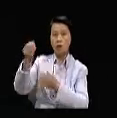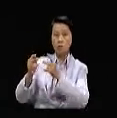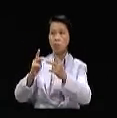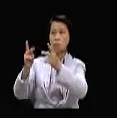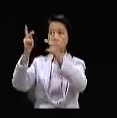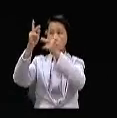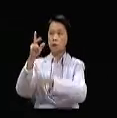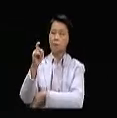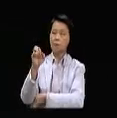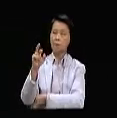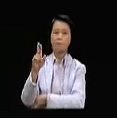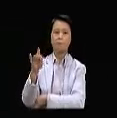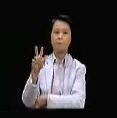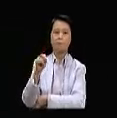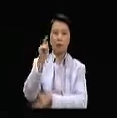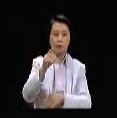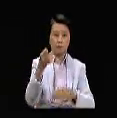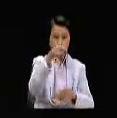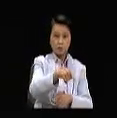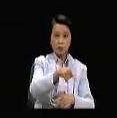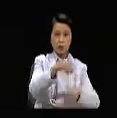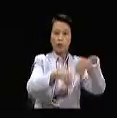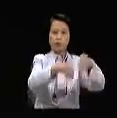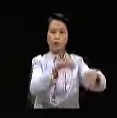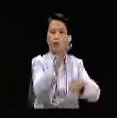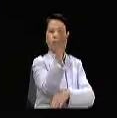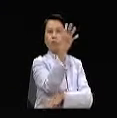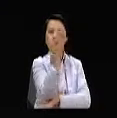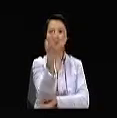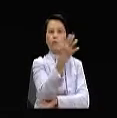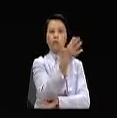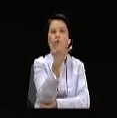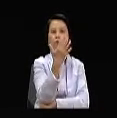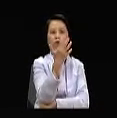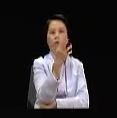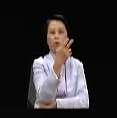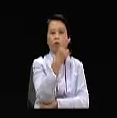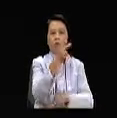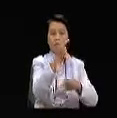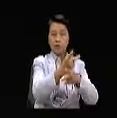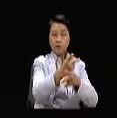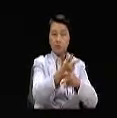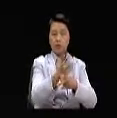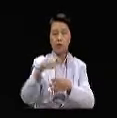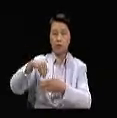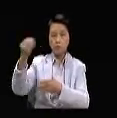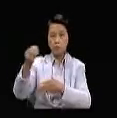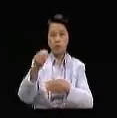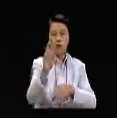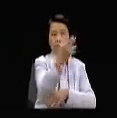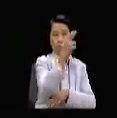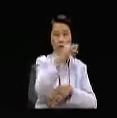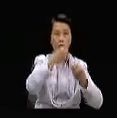melalui penanaman pokok-pokok dan juga hutan-hutan gitu mereka ini menyimpan karbon dan mengeluarkan oksigen